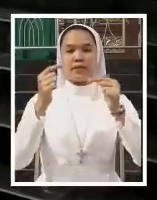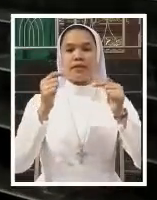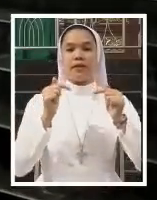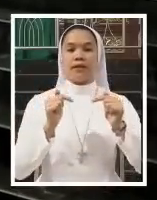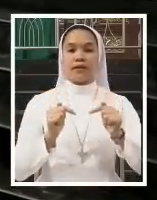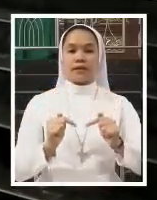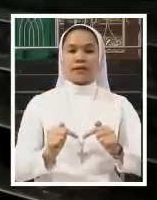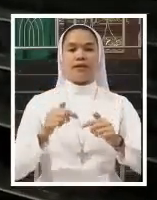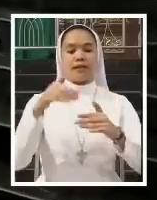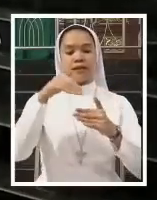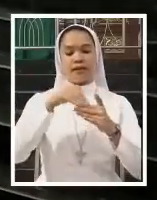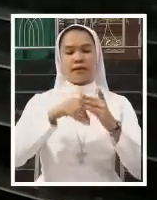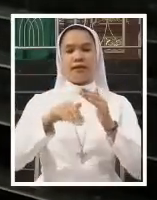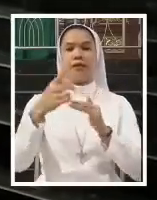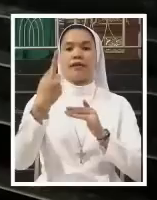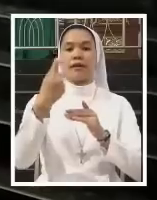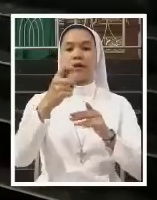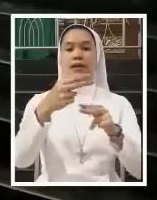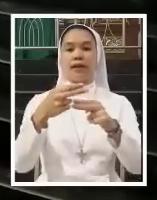minadigding.